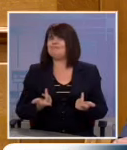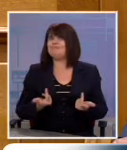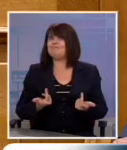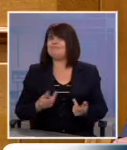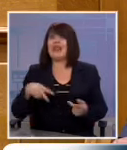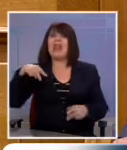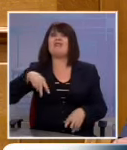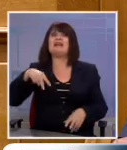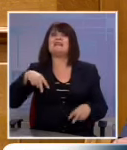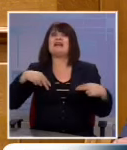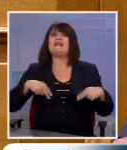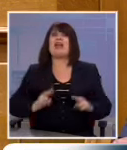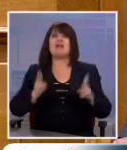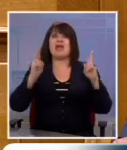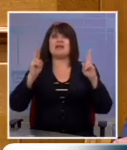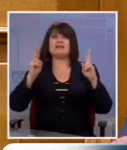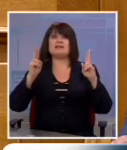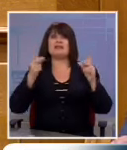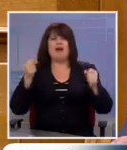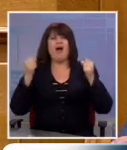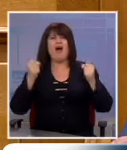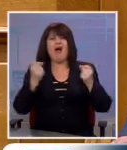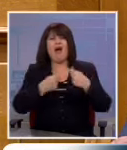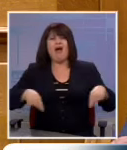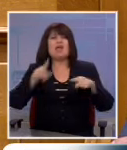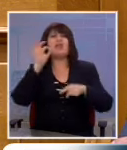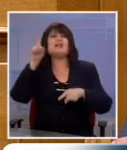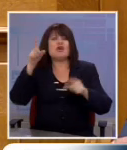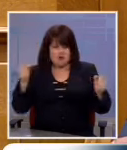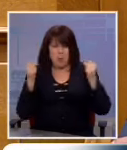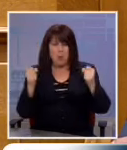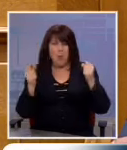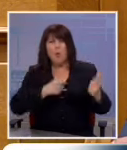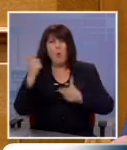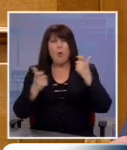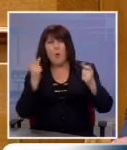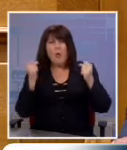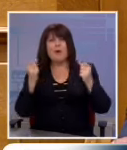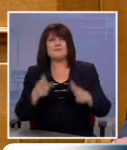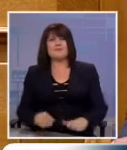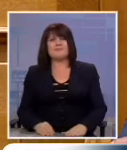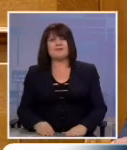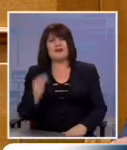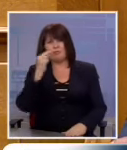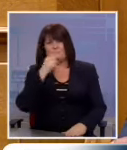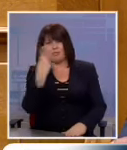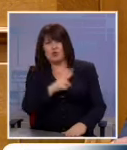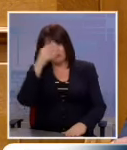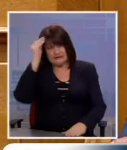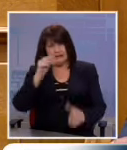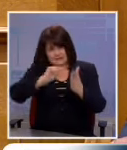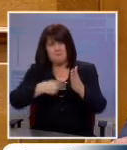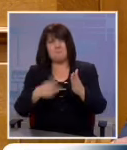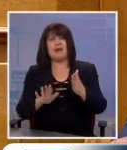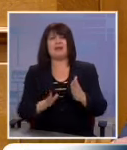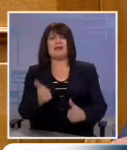Βαζάνη, σας θυμάμαι στα κάγκελα στο λιμάνι στη Θεσσαλονίκη, και έχει υπογράψει ο Πρωθυπουργός σας